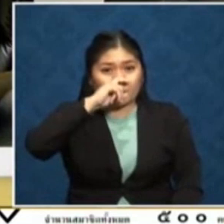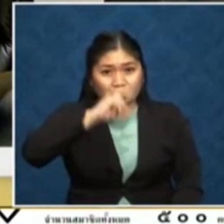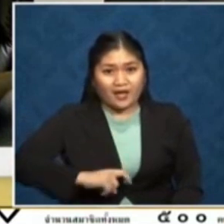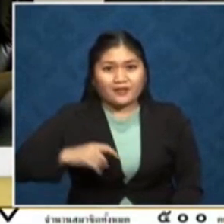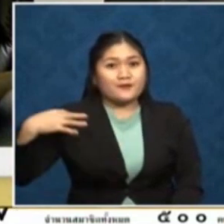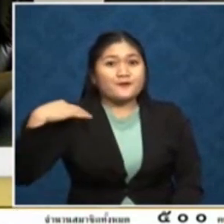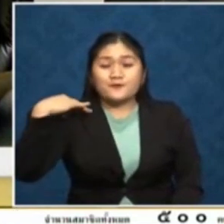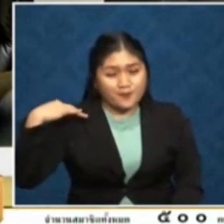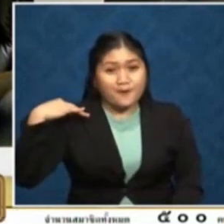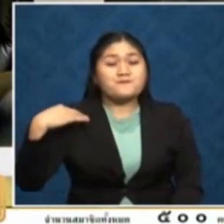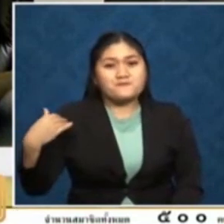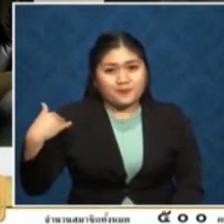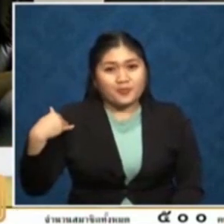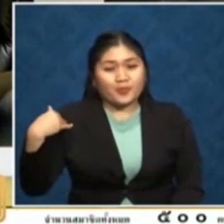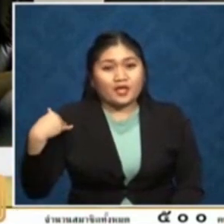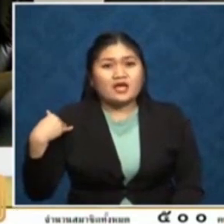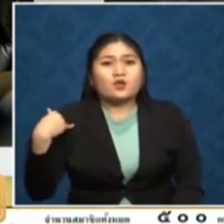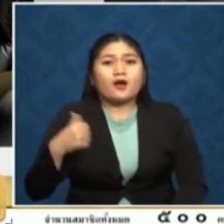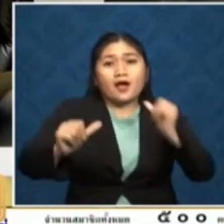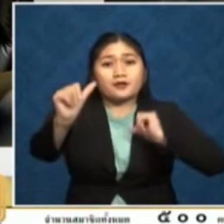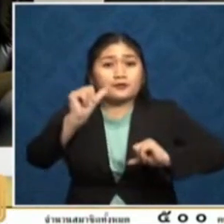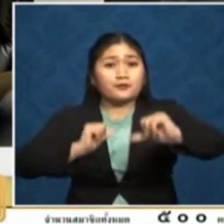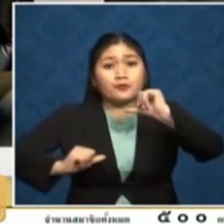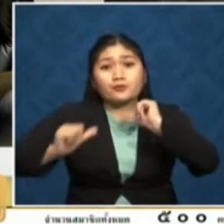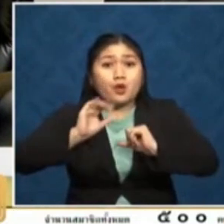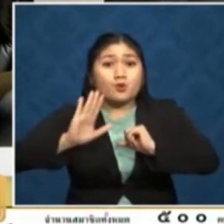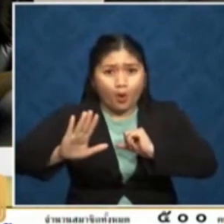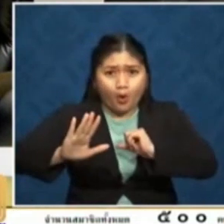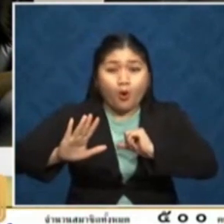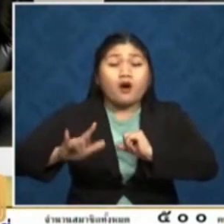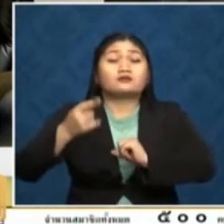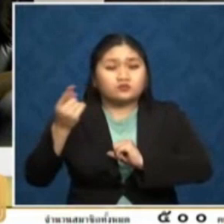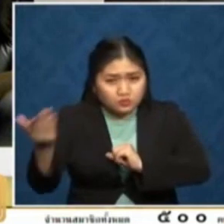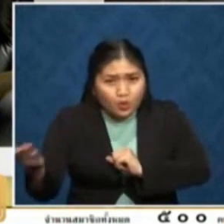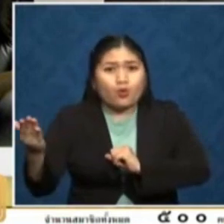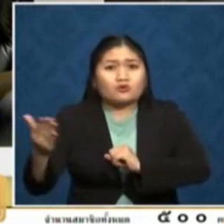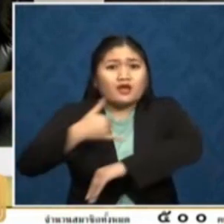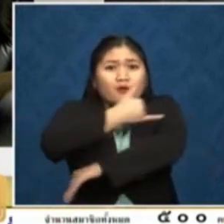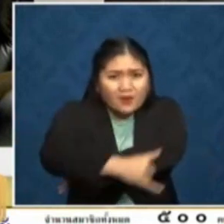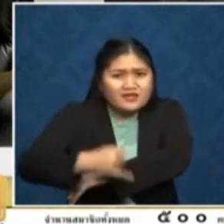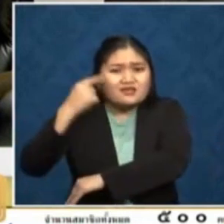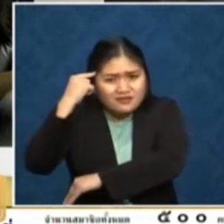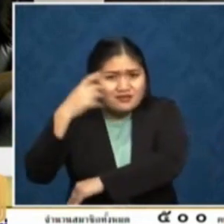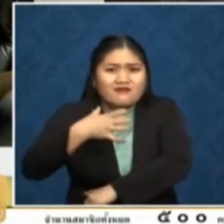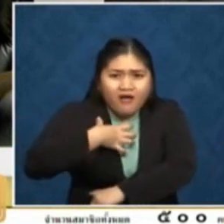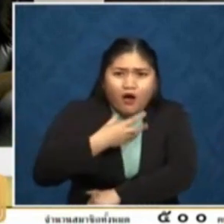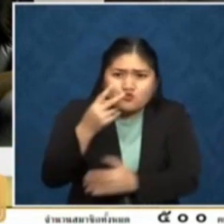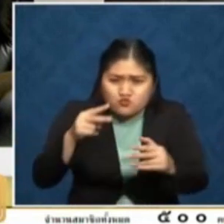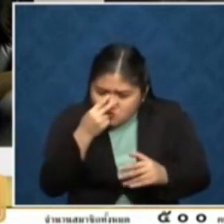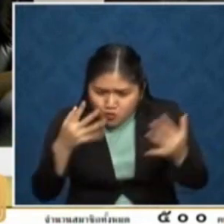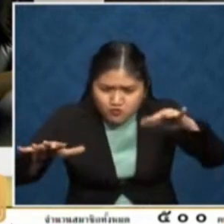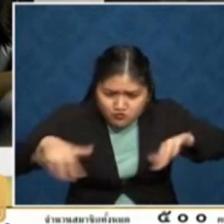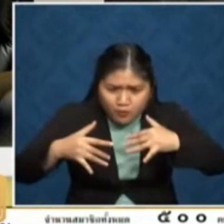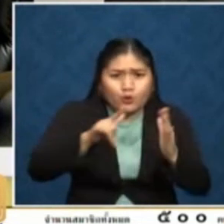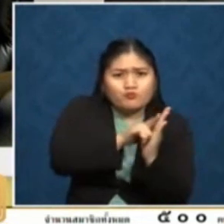ามข่าวเพื่อป้องกันการผิดพลาดนะครับเรื่องที่2นะครับจะมีนักแสดงโชว์ของไทยนี่นะครับมีความหลากหลายท